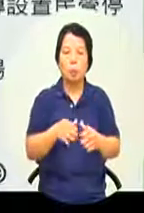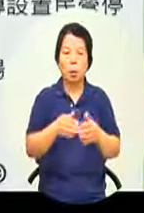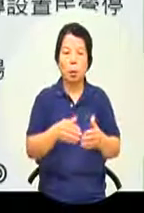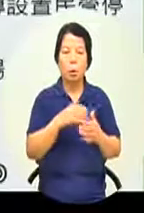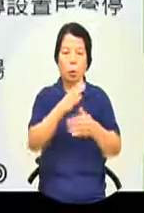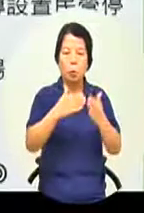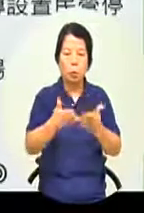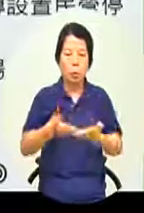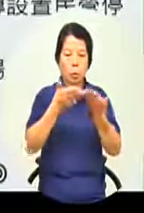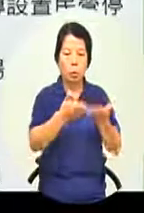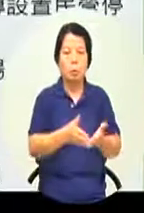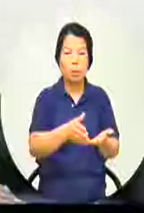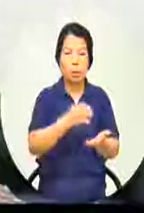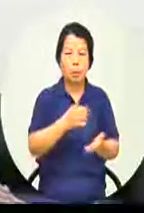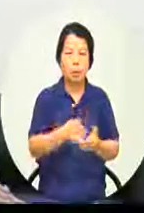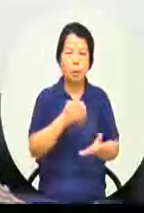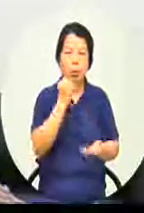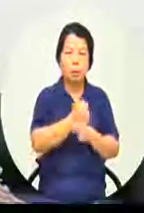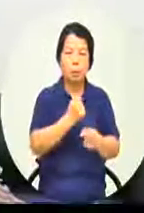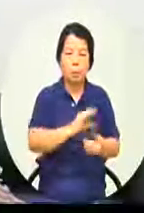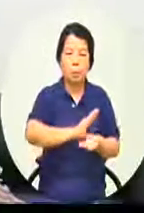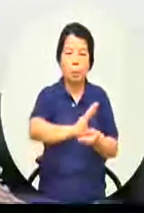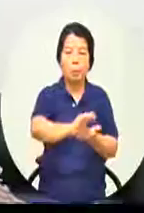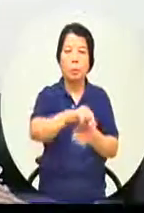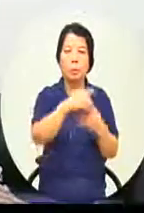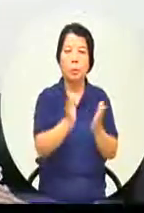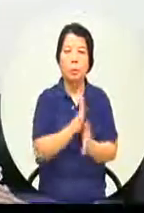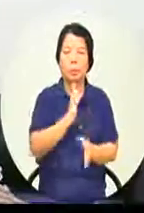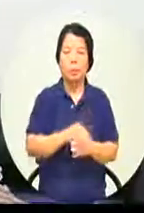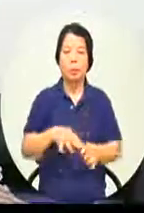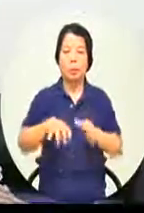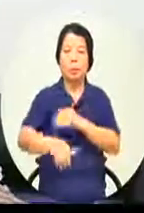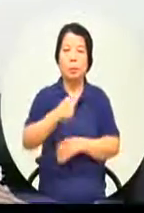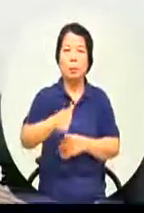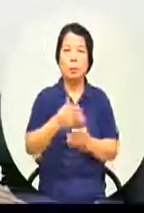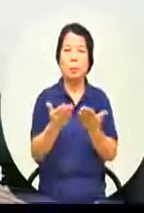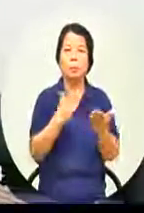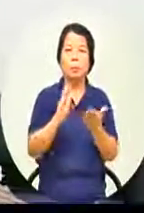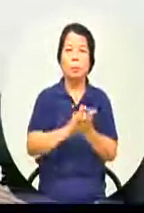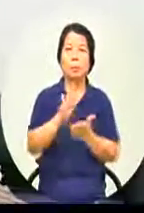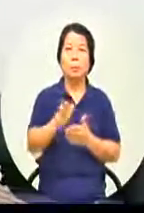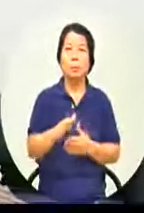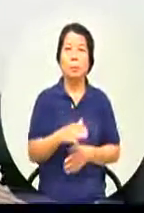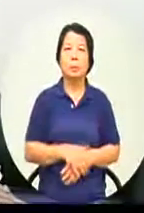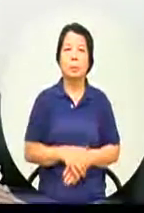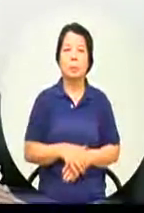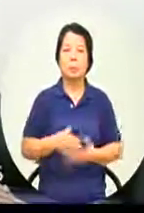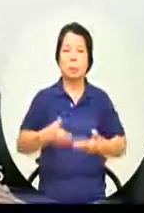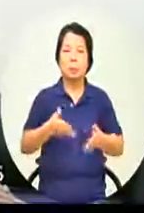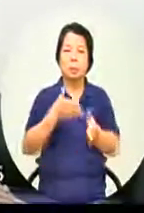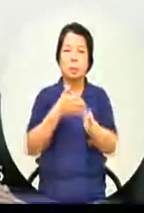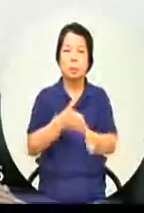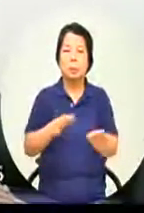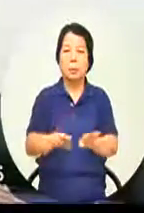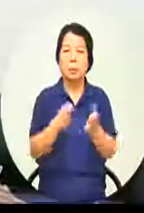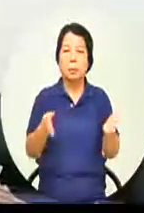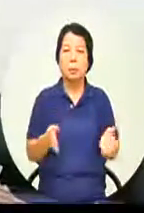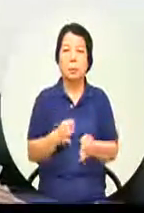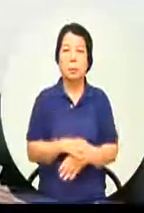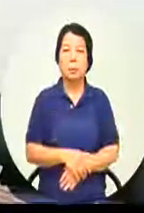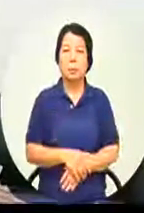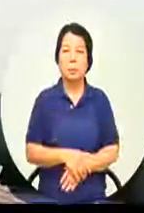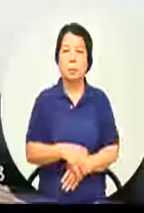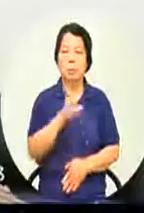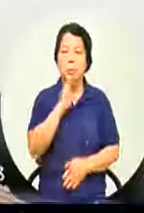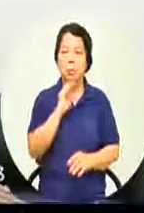出来当停车场。我想请教一下局长的部分，就是说我们很清楚在未来轻轨捷运就即将要开始动工，那是